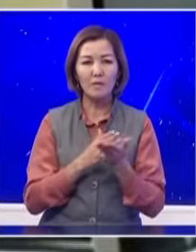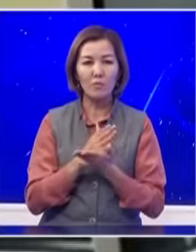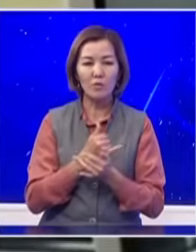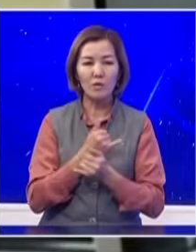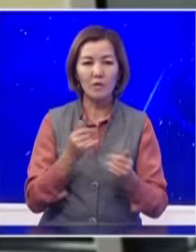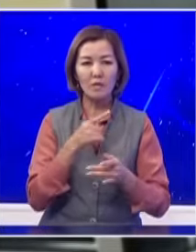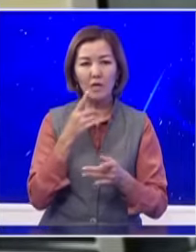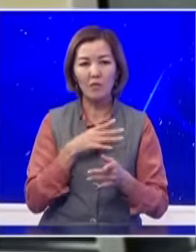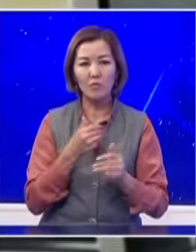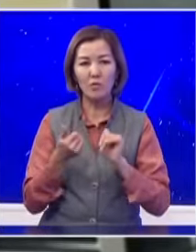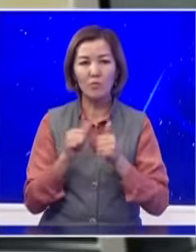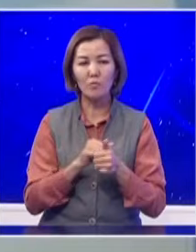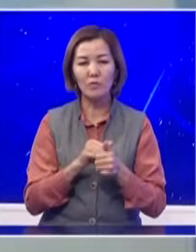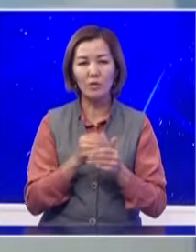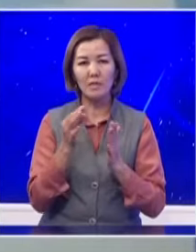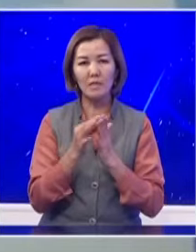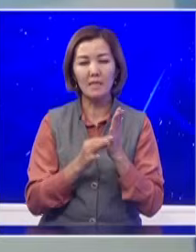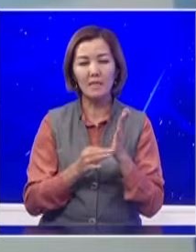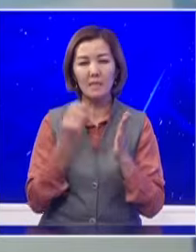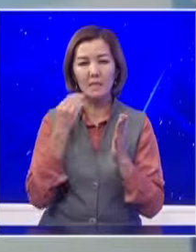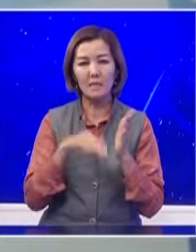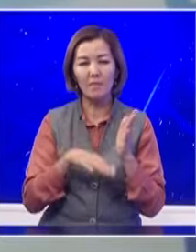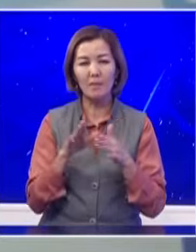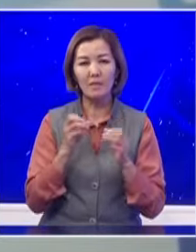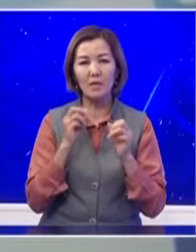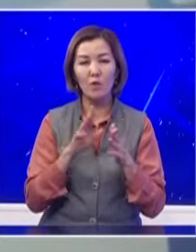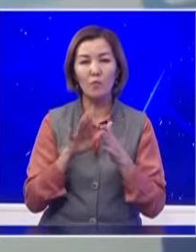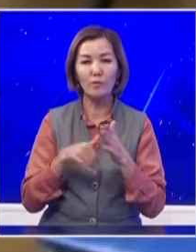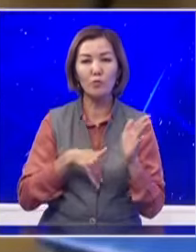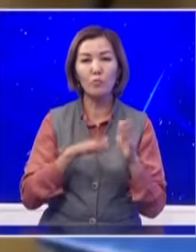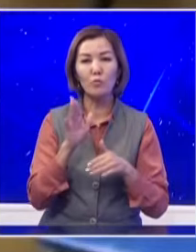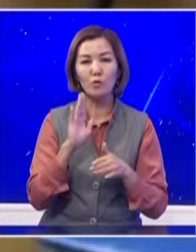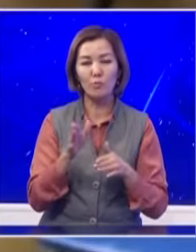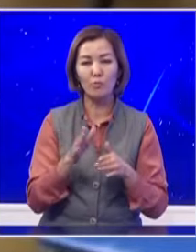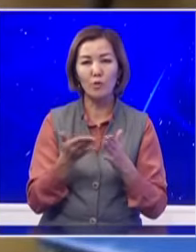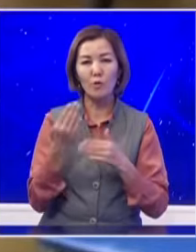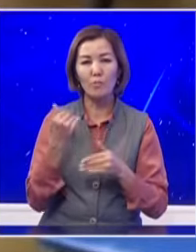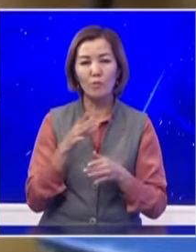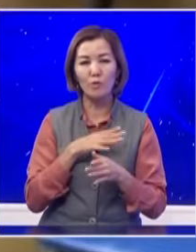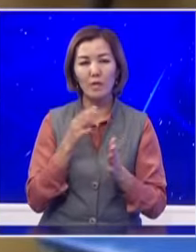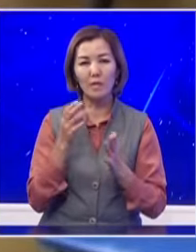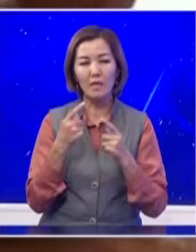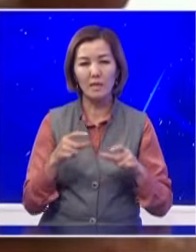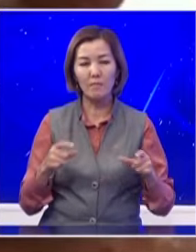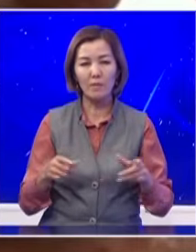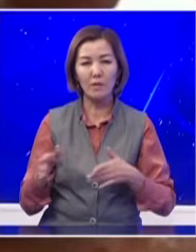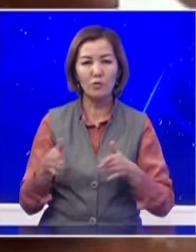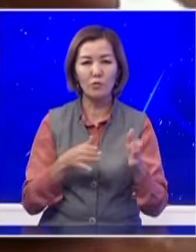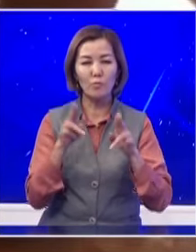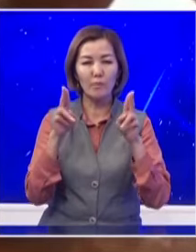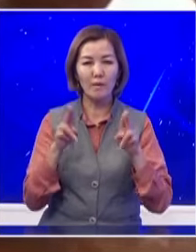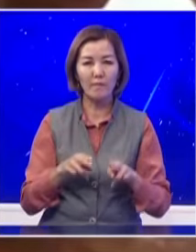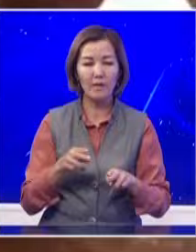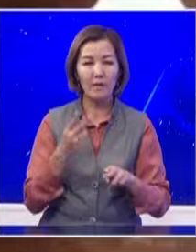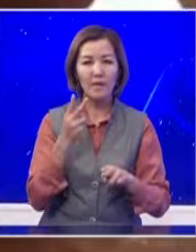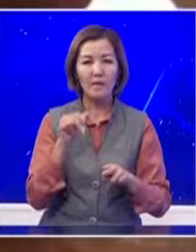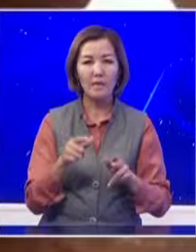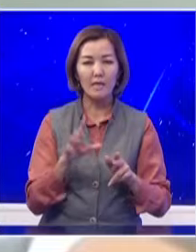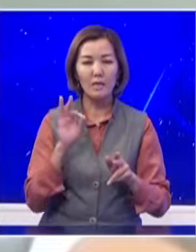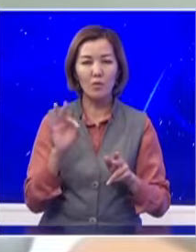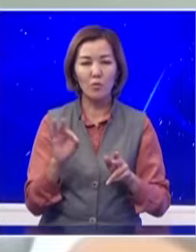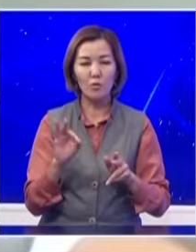айтуынша, бұл өзгеріс тестілеудің сапасын ғана емес, қауіпсіздігін де жақсартады. Сонымен қатар бұрын аталған емтихан жол қозғалысы ережелері 2.0 жүйесі